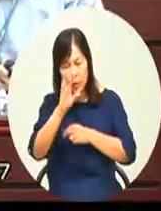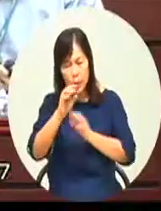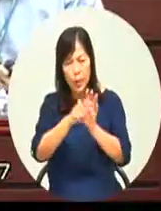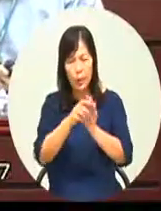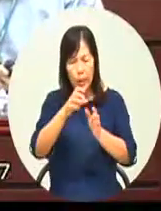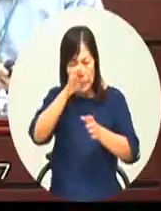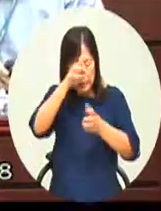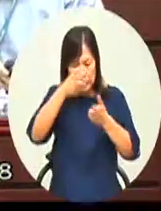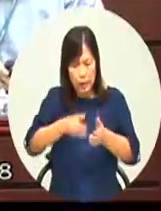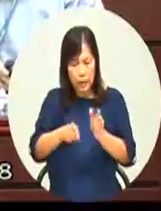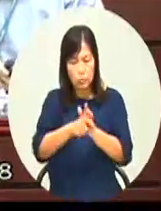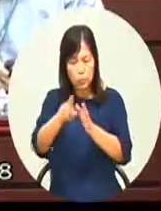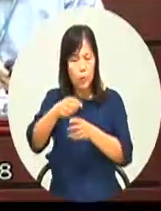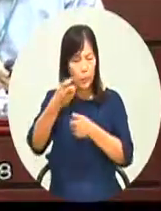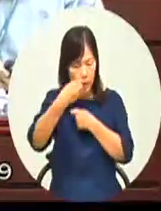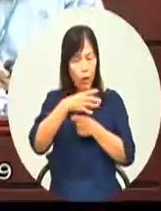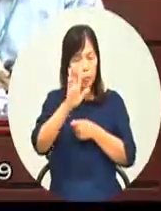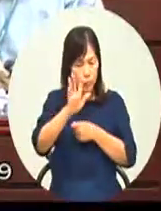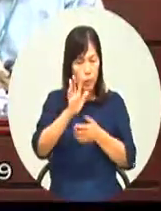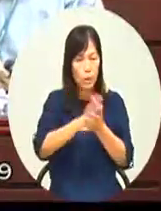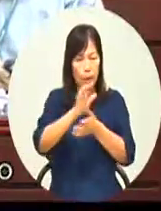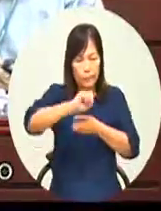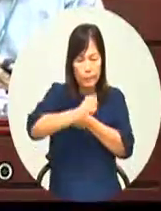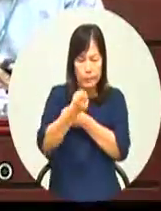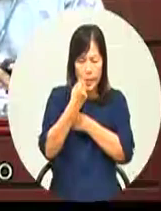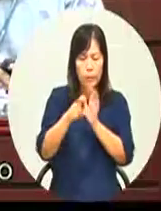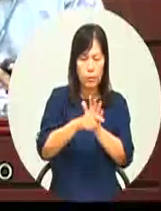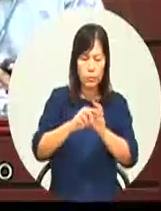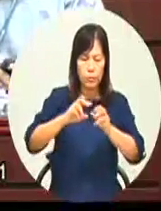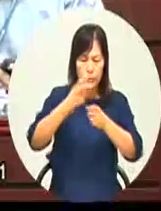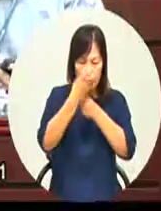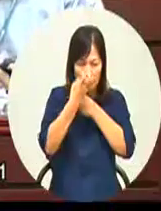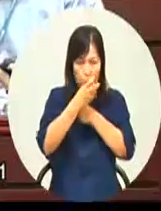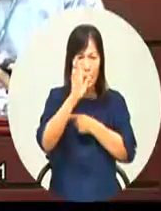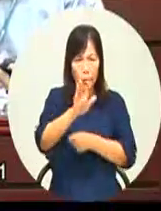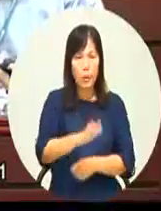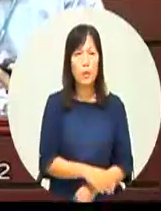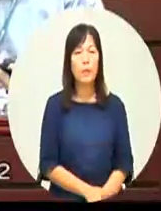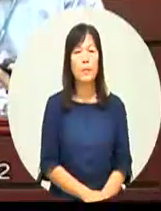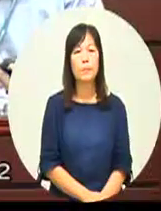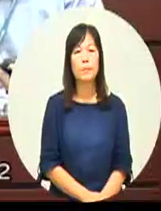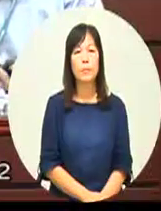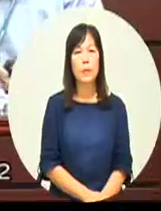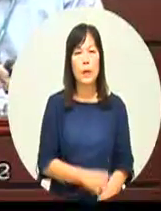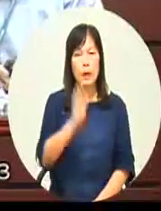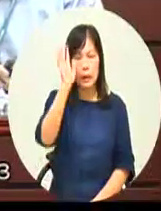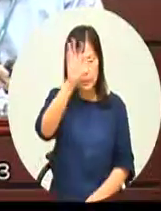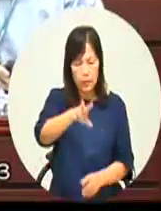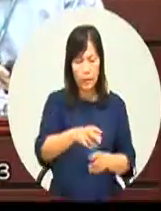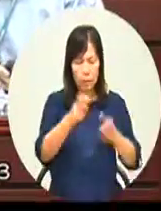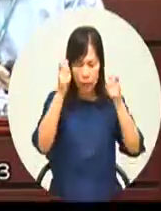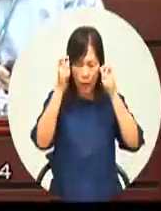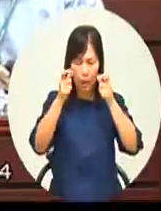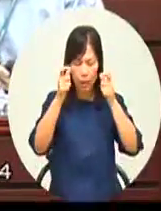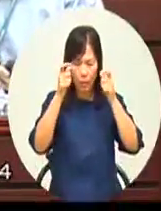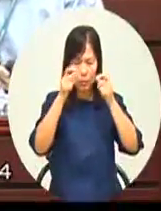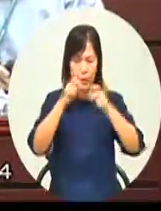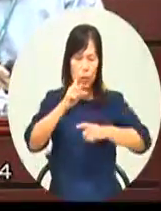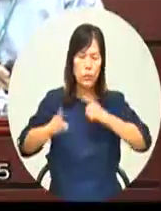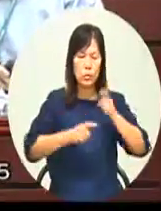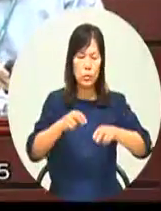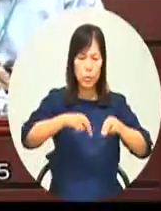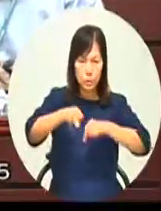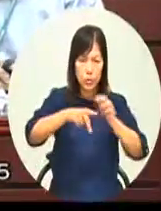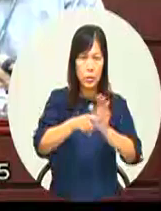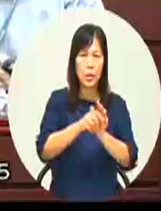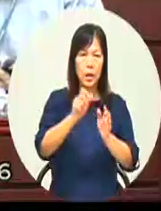处这边的意见，我们也加强这方面的一个维管。那相信在这个高雄任我行的 APP 里面都可以查到